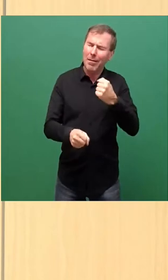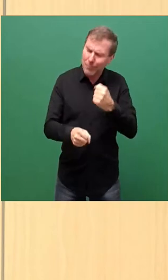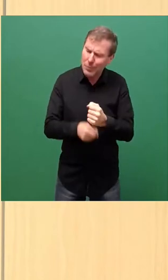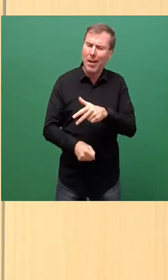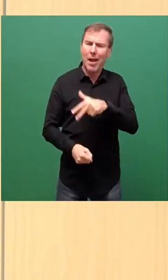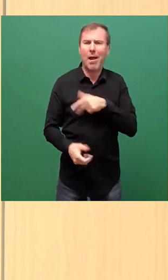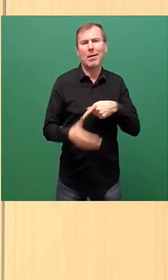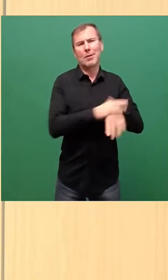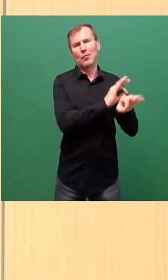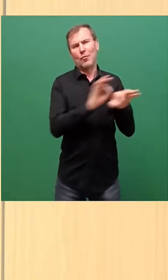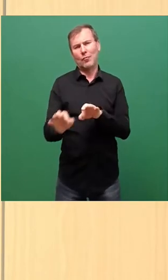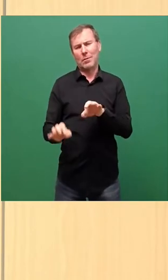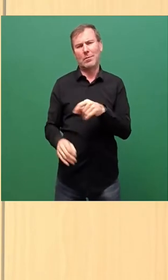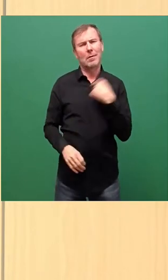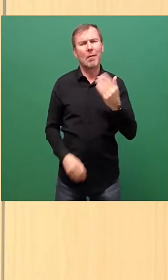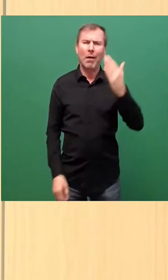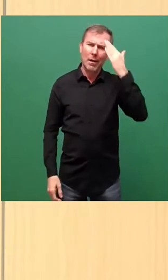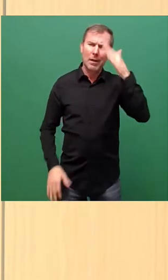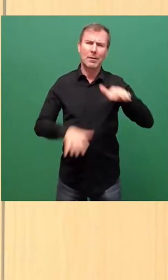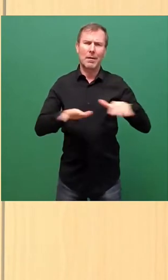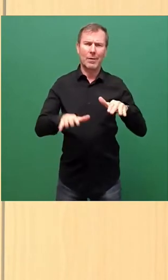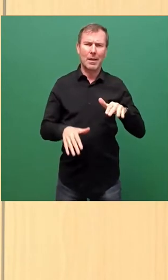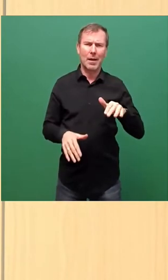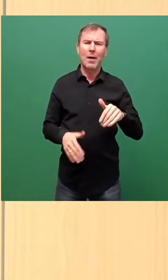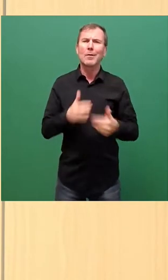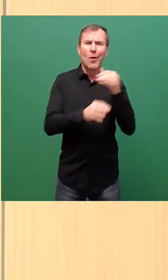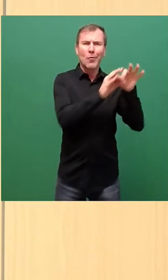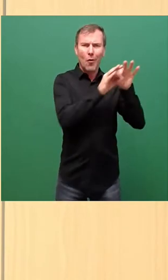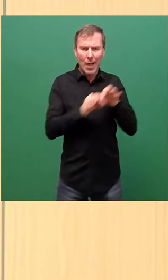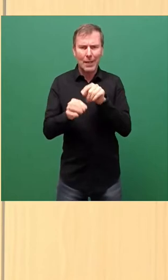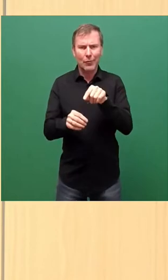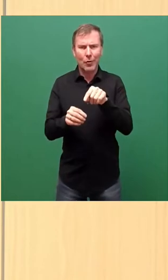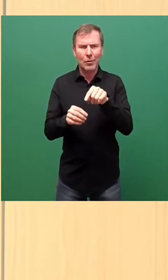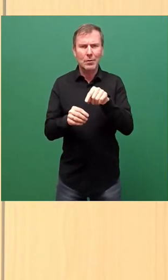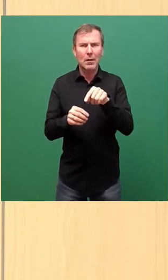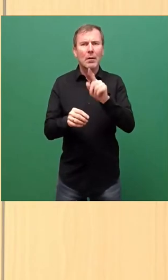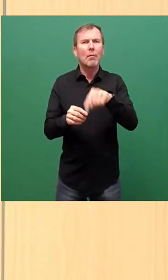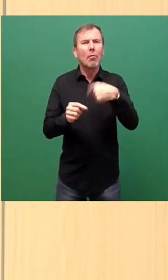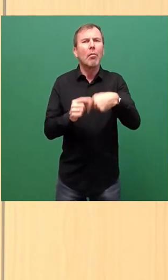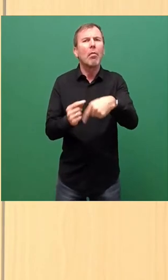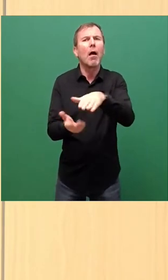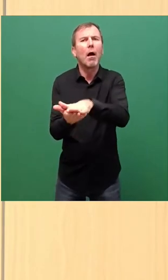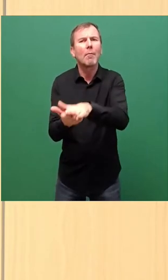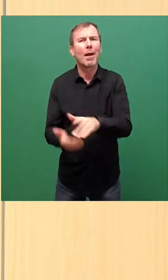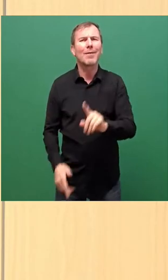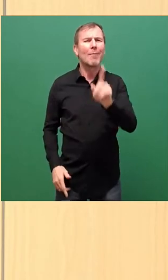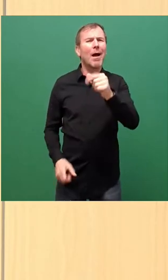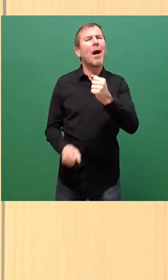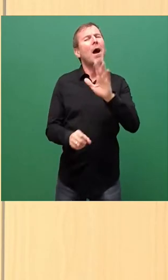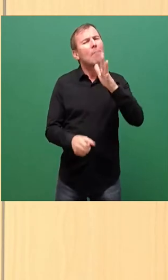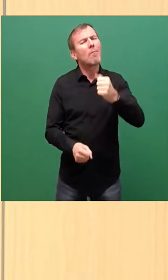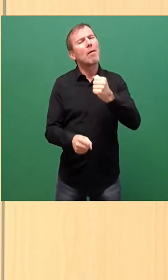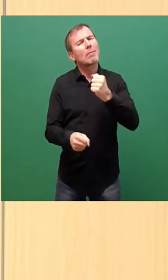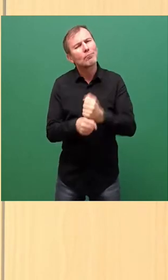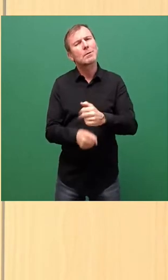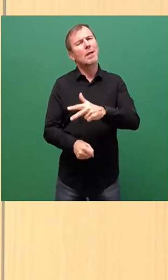kennen das ja manchmal im Verkehr. Eine Sache, die erstmal eingeführt ist, die bleibt dann manchmal auch. Aber ich glaube, man muss manchmal dann auch eine ehrliche Analyse auch treffen